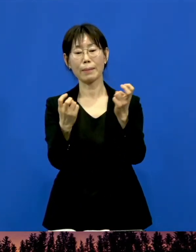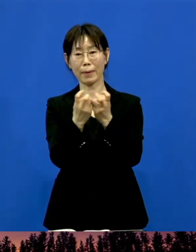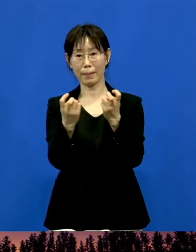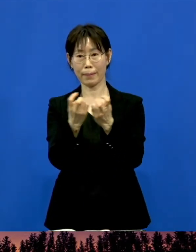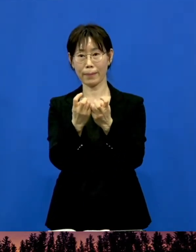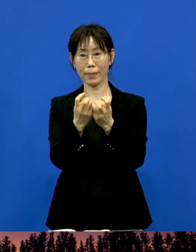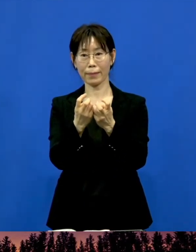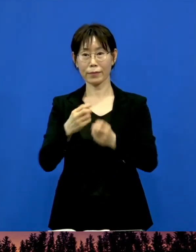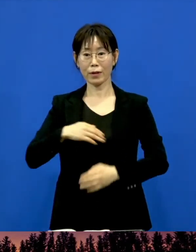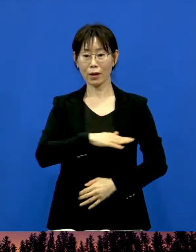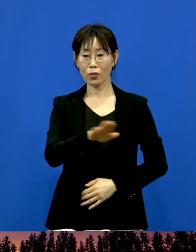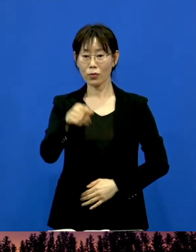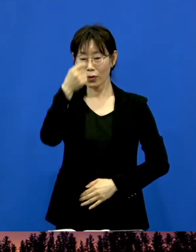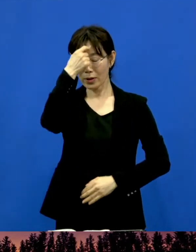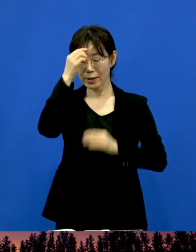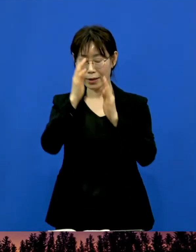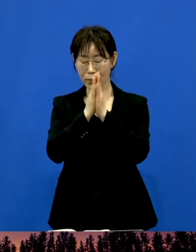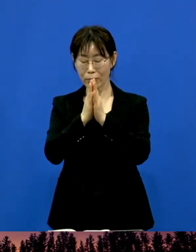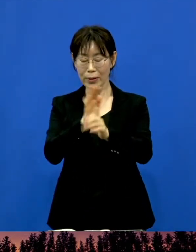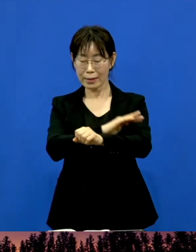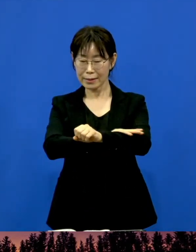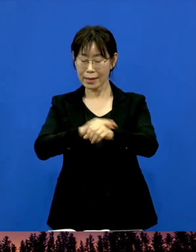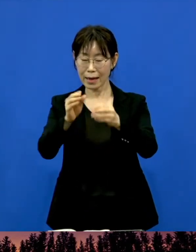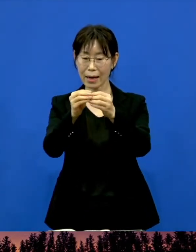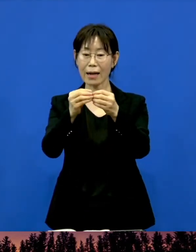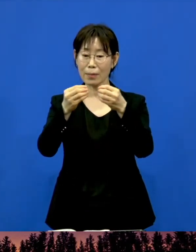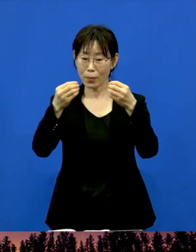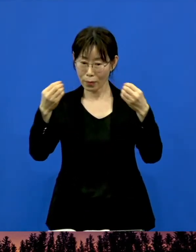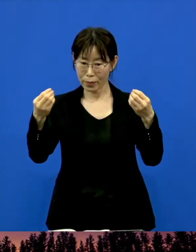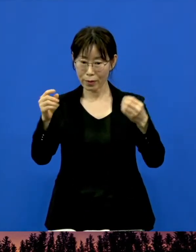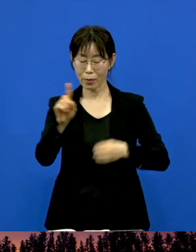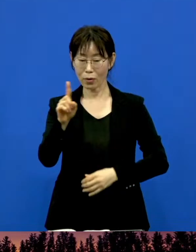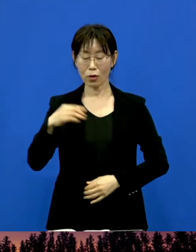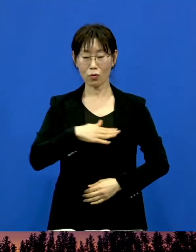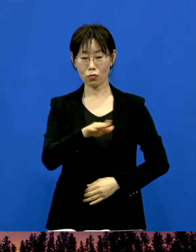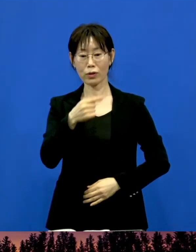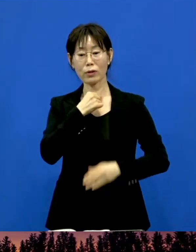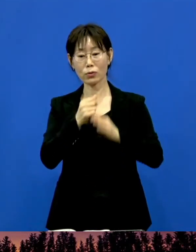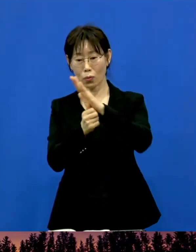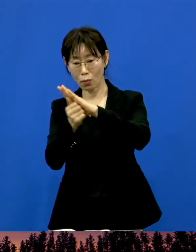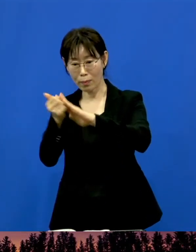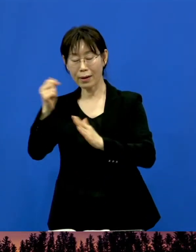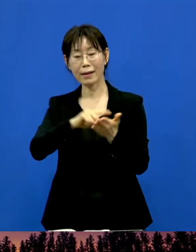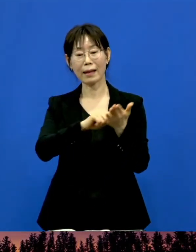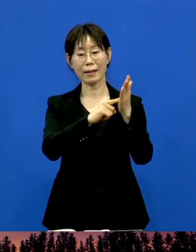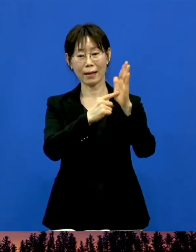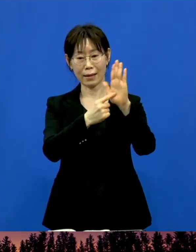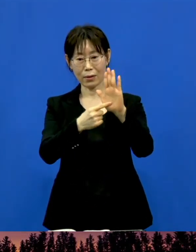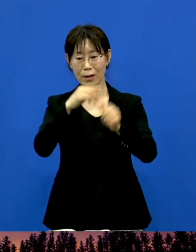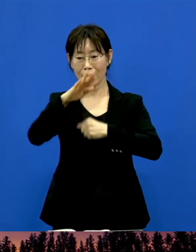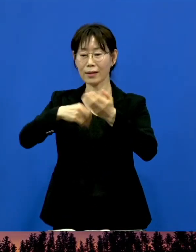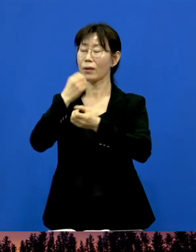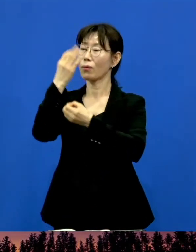그래서 우리의 기도를 잘 살펴봐야 합니다. 기도는 우리의 욕구 혹은 소원, 갈망을 드러내는 시간입니다.